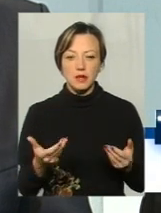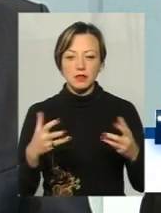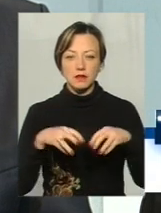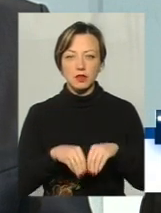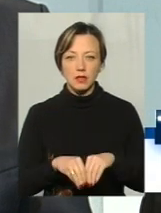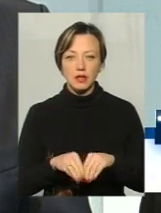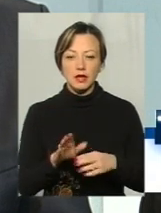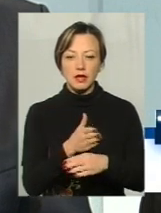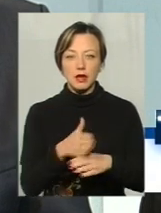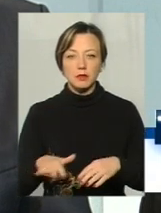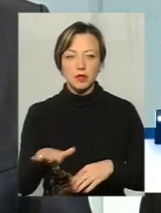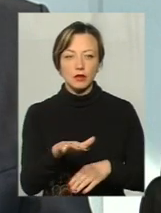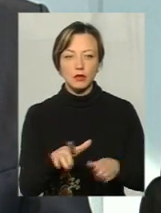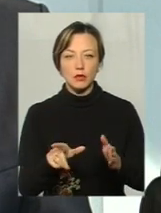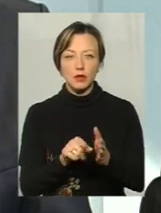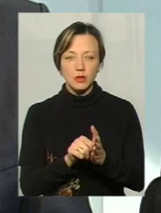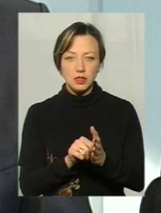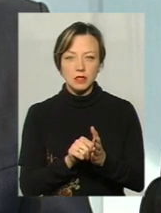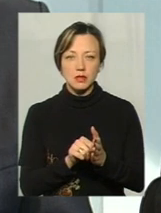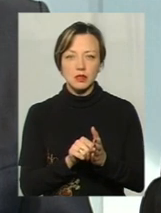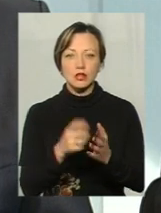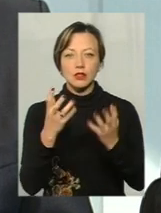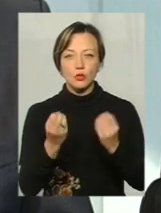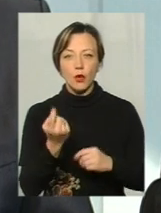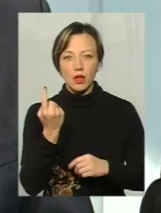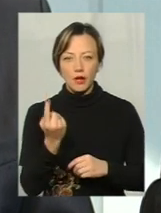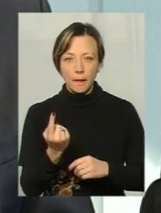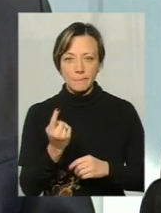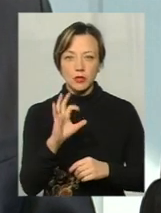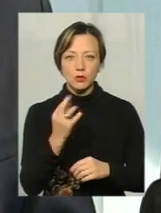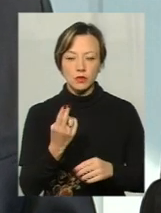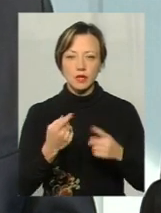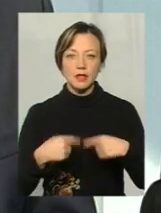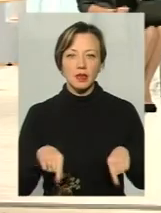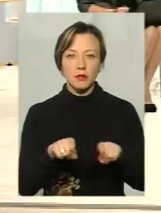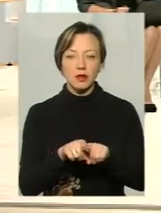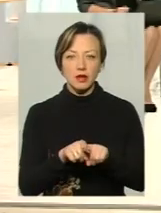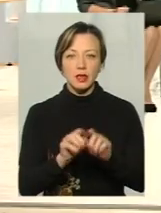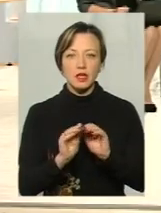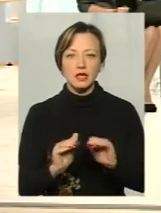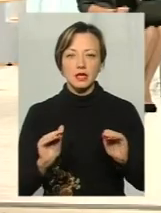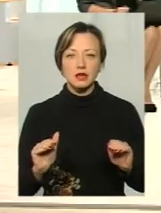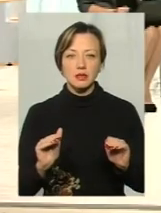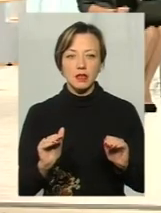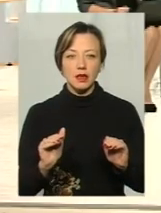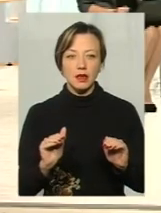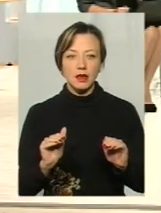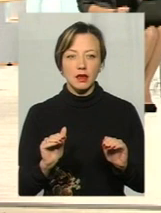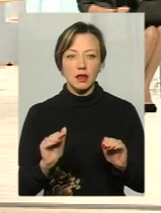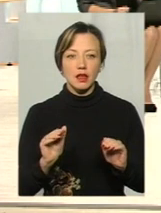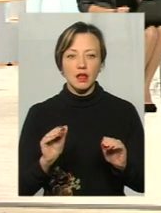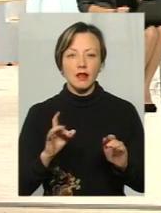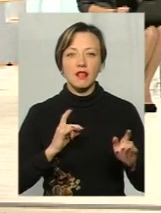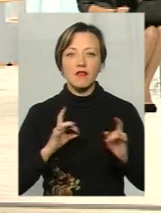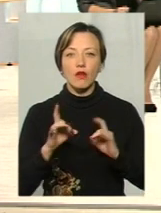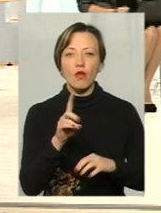делим территорию с еще одним социальным отделением, отделением детской неврологии.